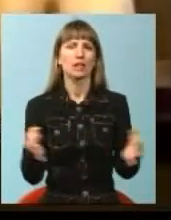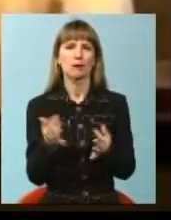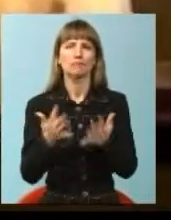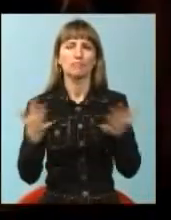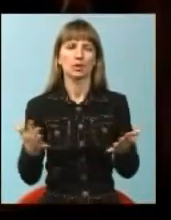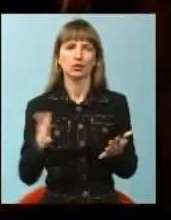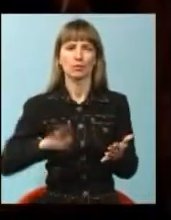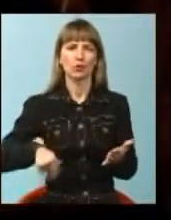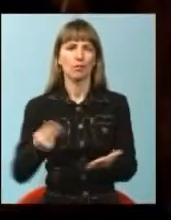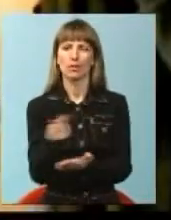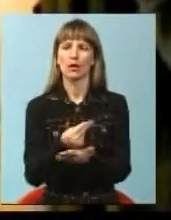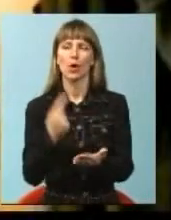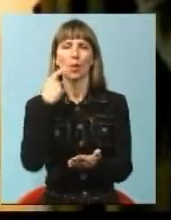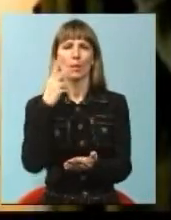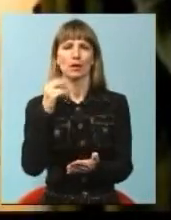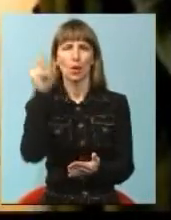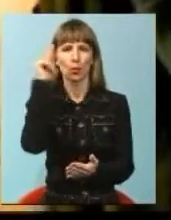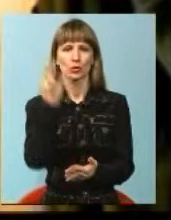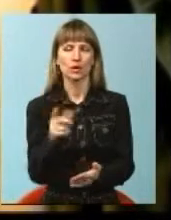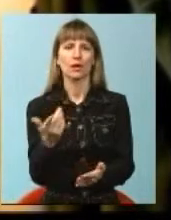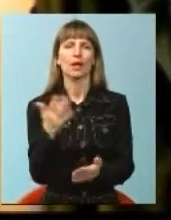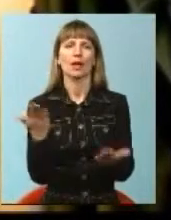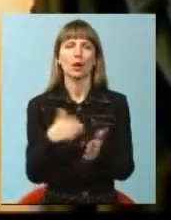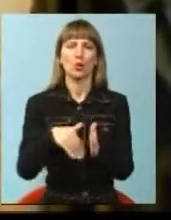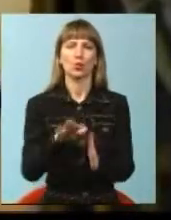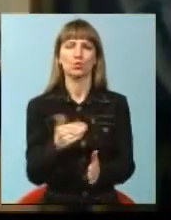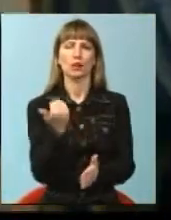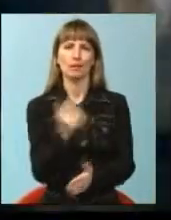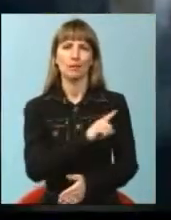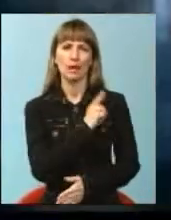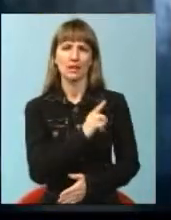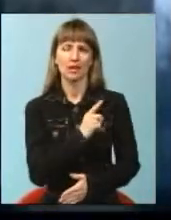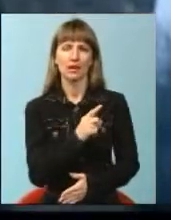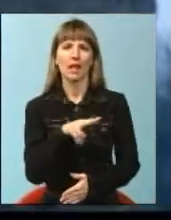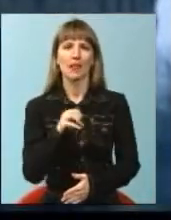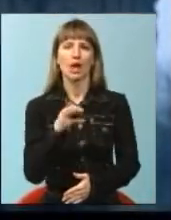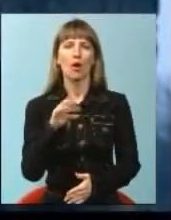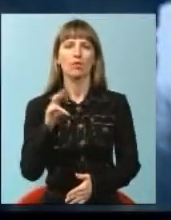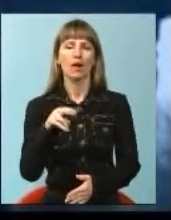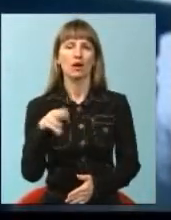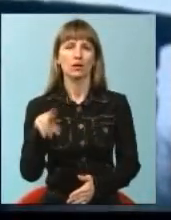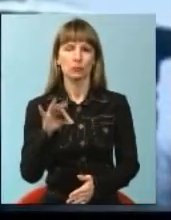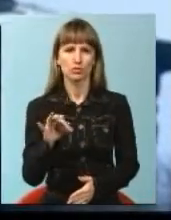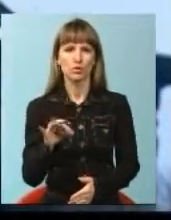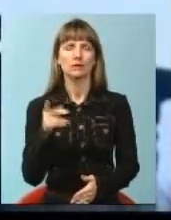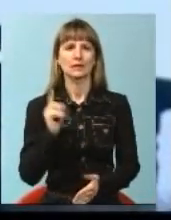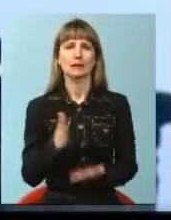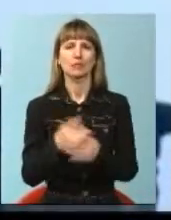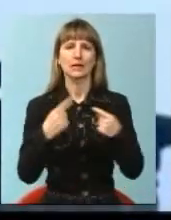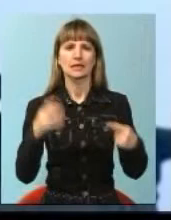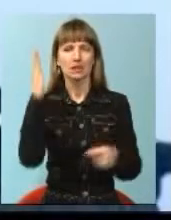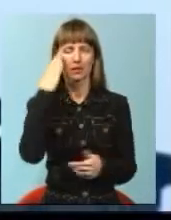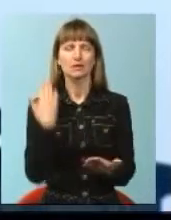доторкався до фарб, образившись на учня, який перевершив його в майстерності. Леонардо дійсно мав дуже різні